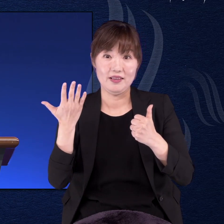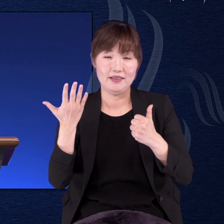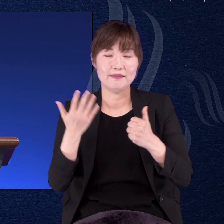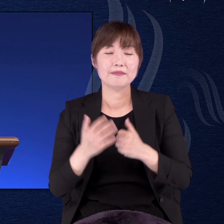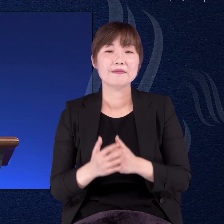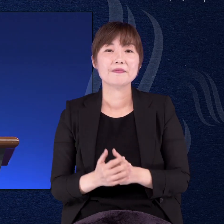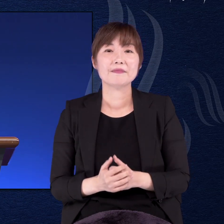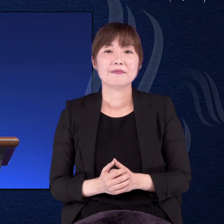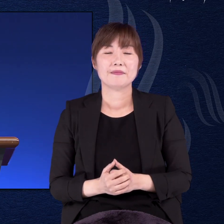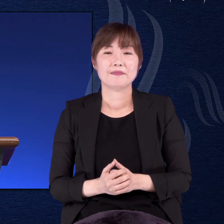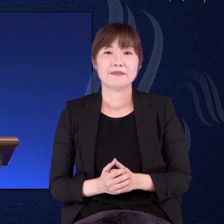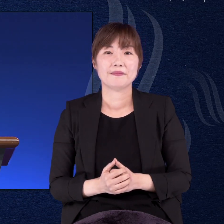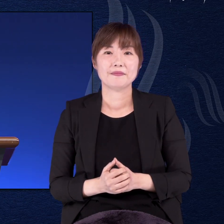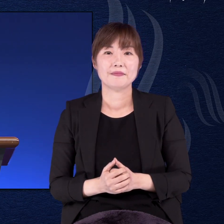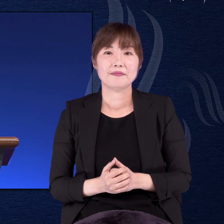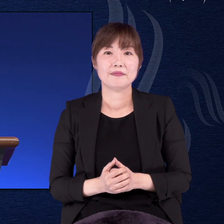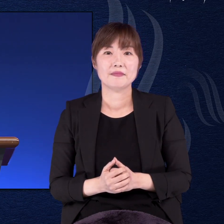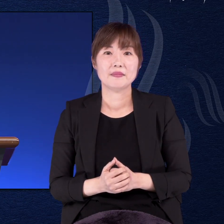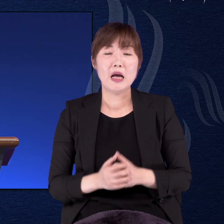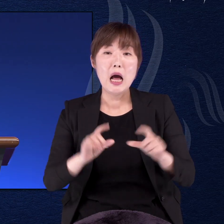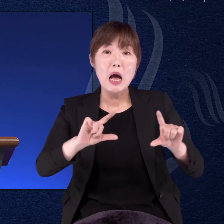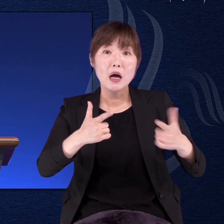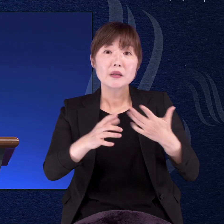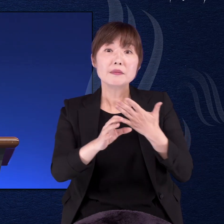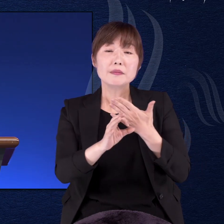아이를 키워야 합니다. 그렇지 않으면